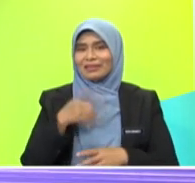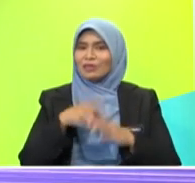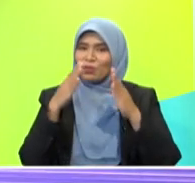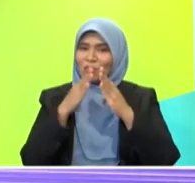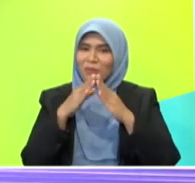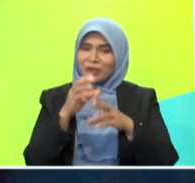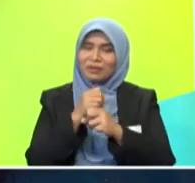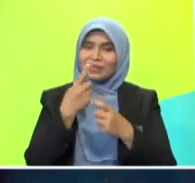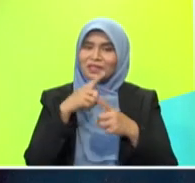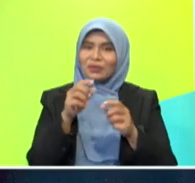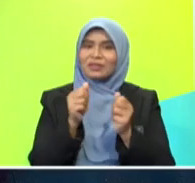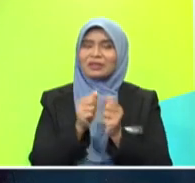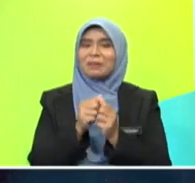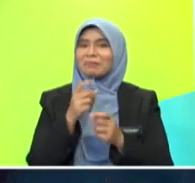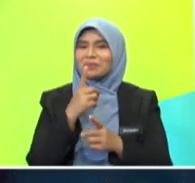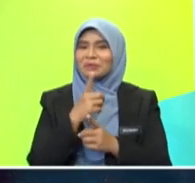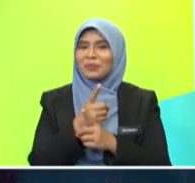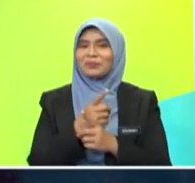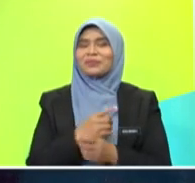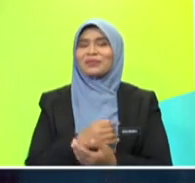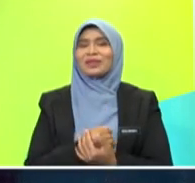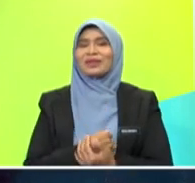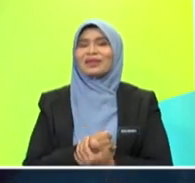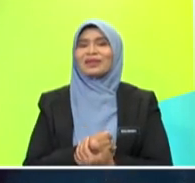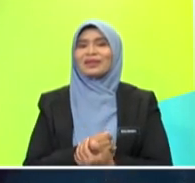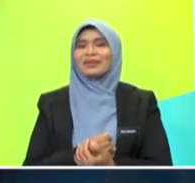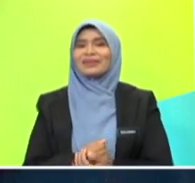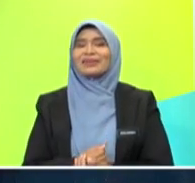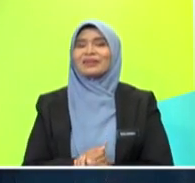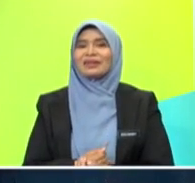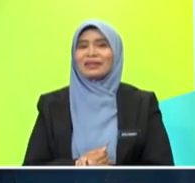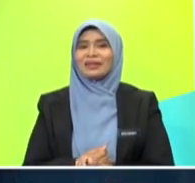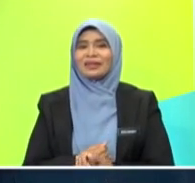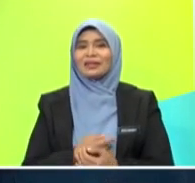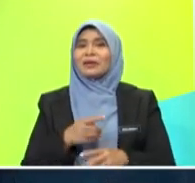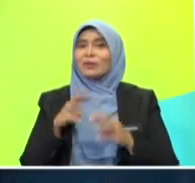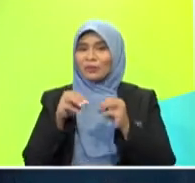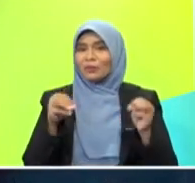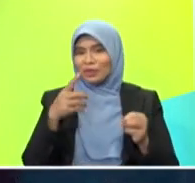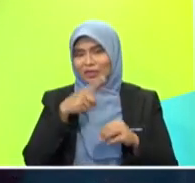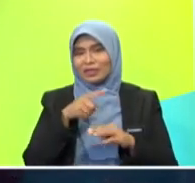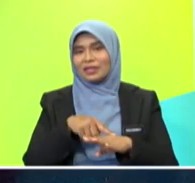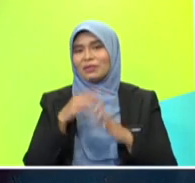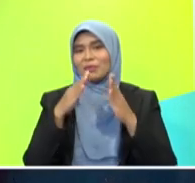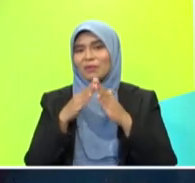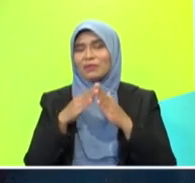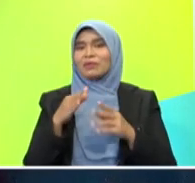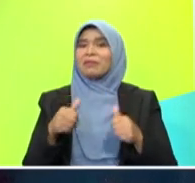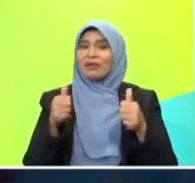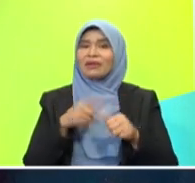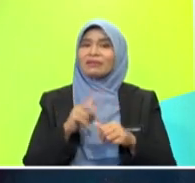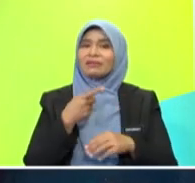jadinya semua dapat 5 stiker lagi murah-murid rumah baik